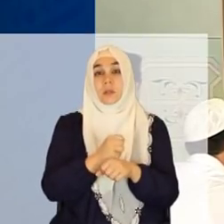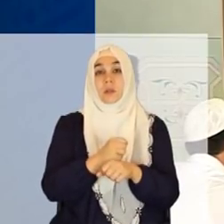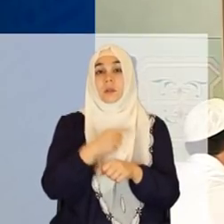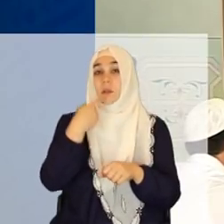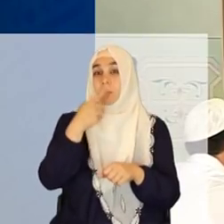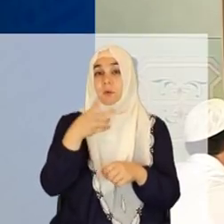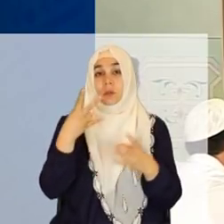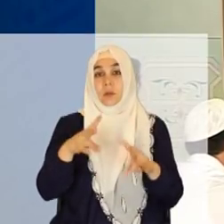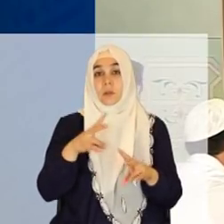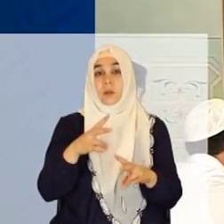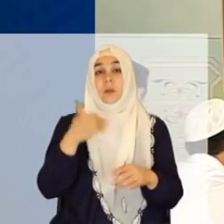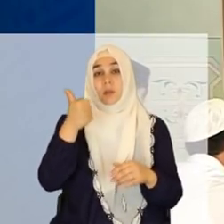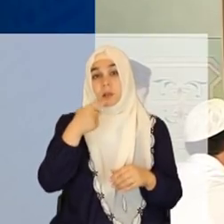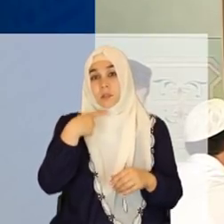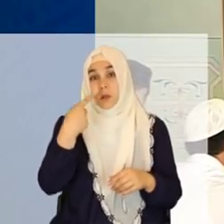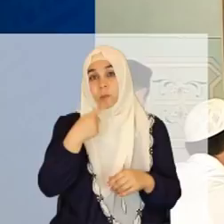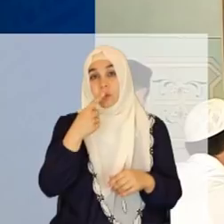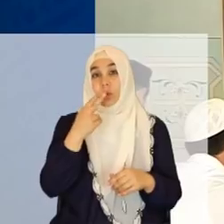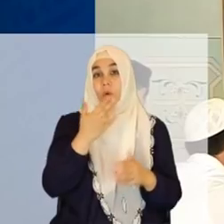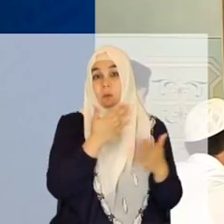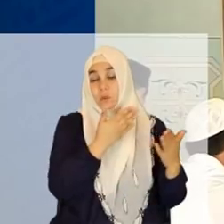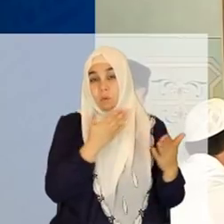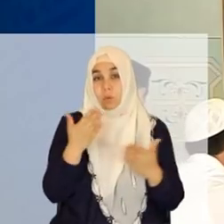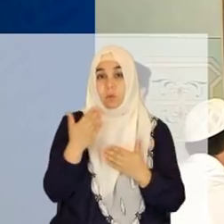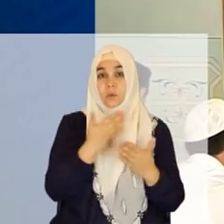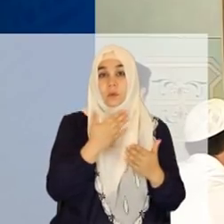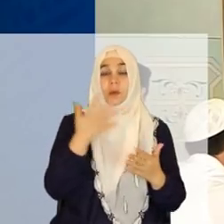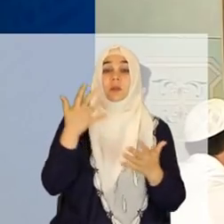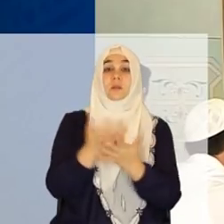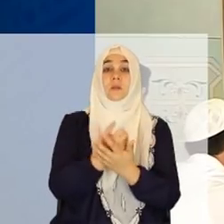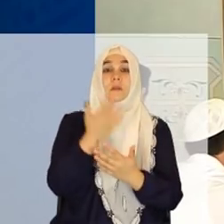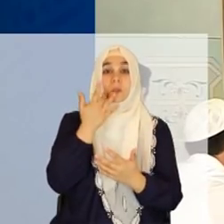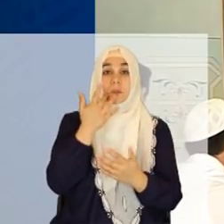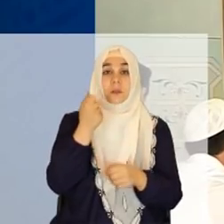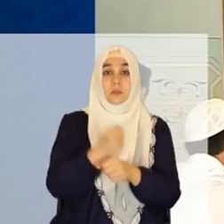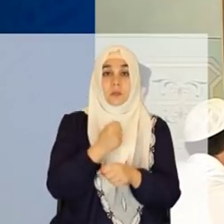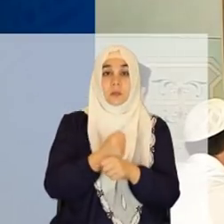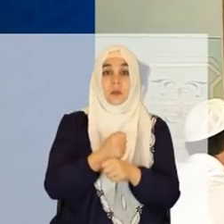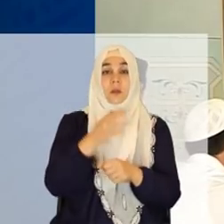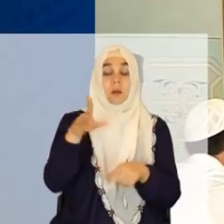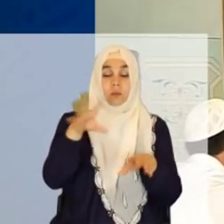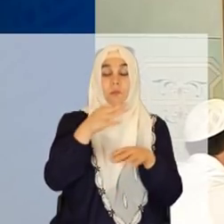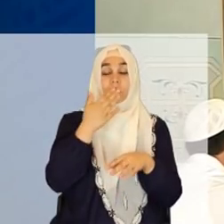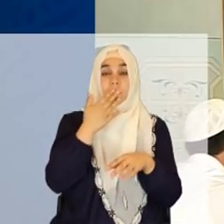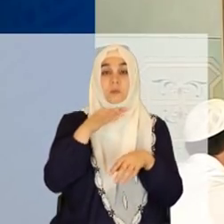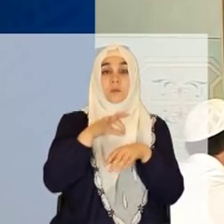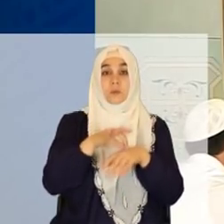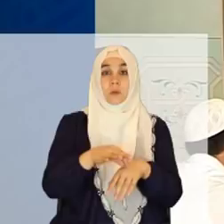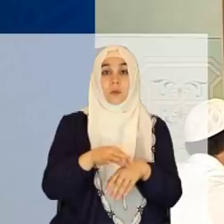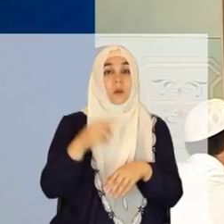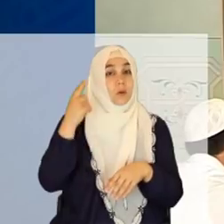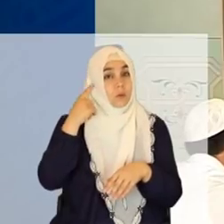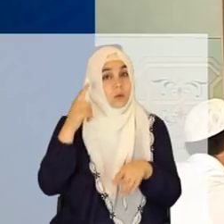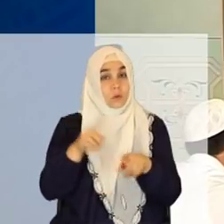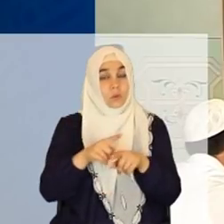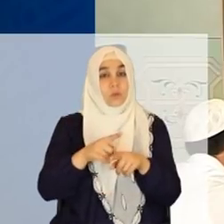boshqalardan gapirmaydi, faqat yaxshini gapiradi, Qur'on tilovat qiladi, savobli gaplarni gapiradi, qolganidan ro'za tutadi. Quloq